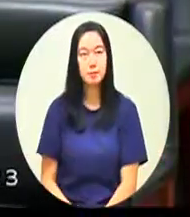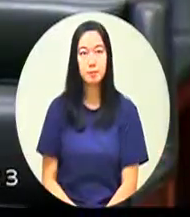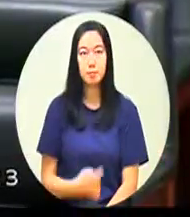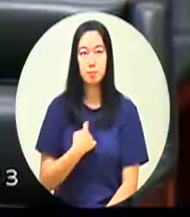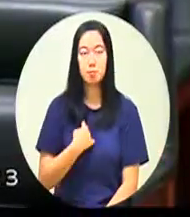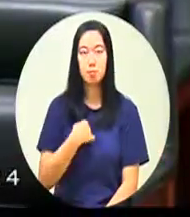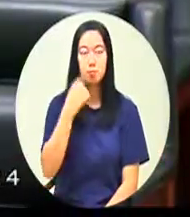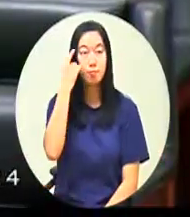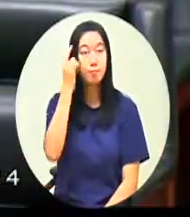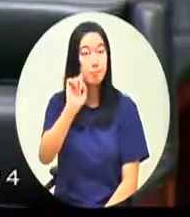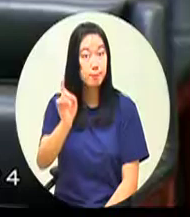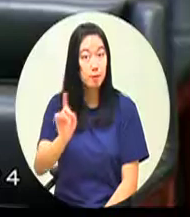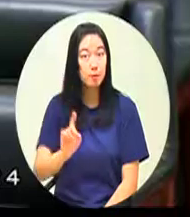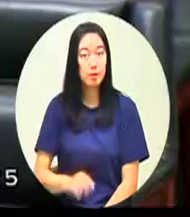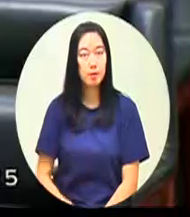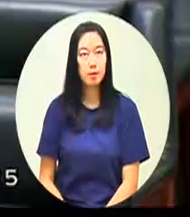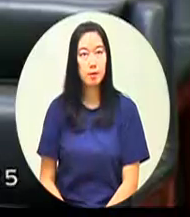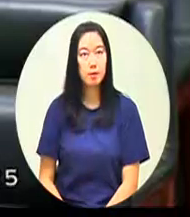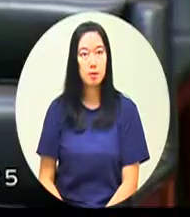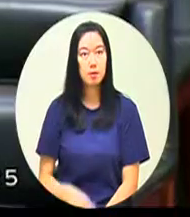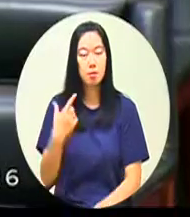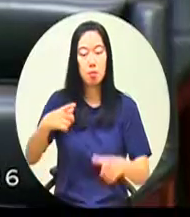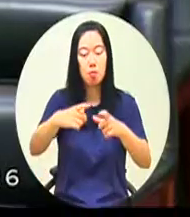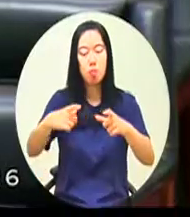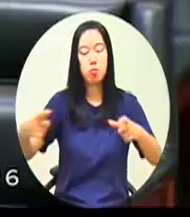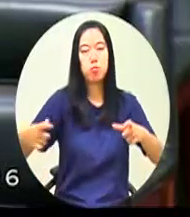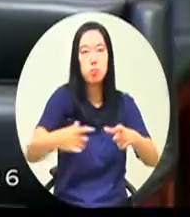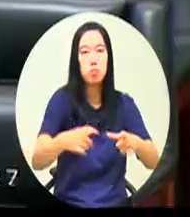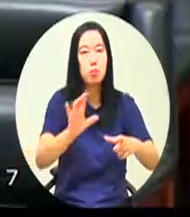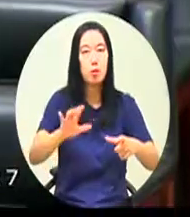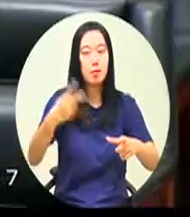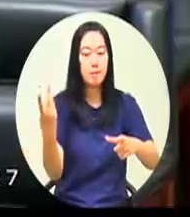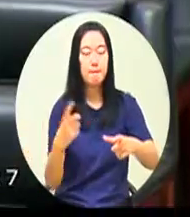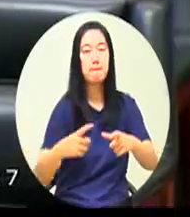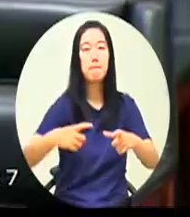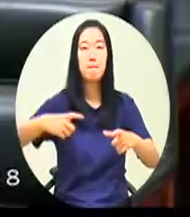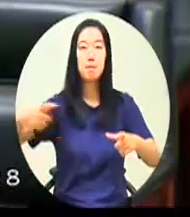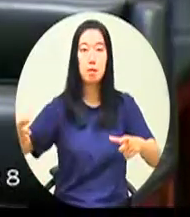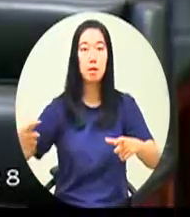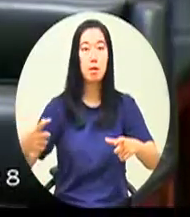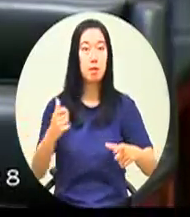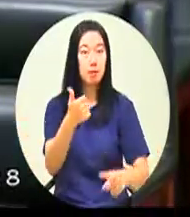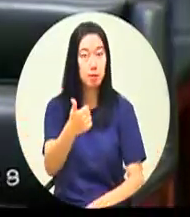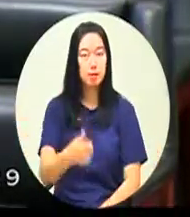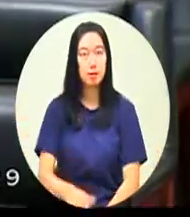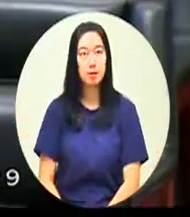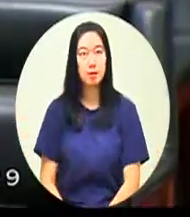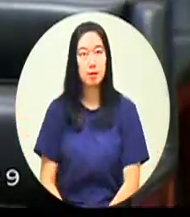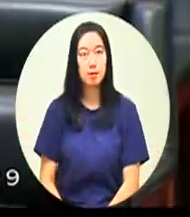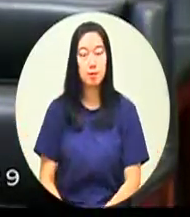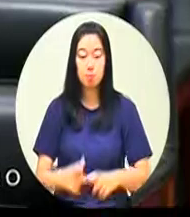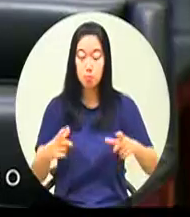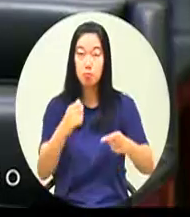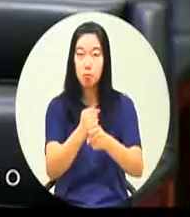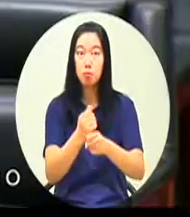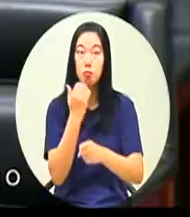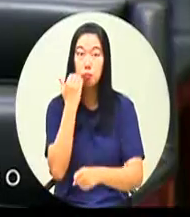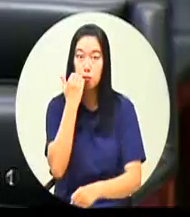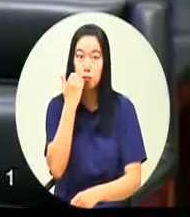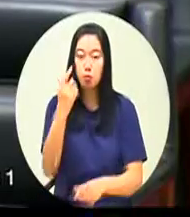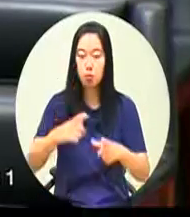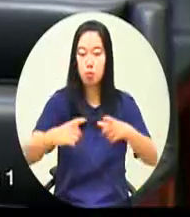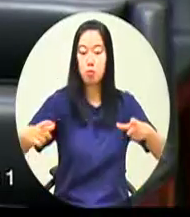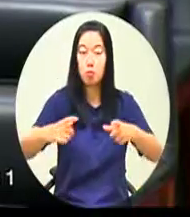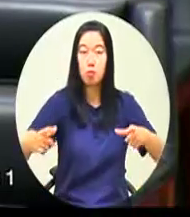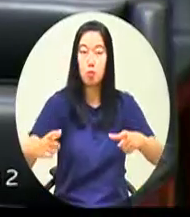我的看法吼，地方的看法嘛是讲，唔通阁缩小，以现况咱的规划上来做。做了，假使若讲免遐大，